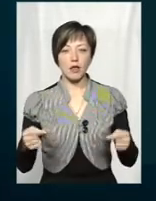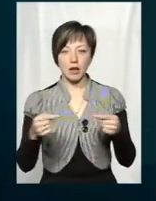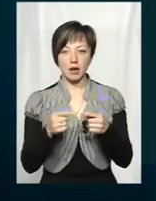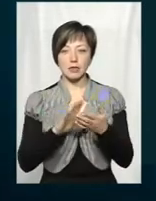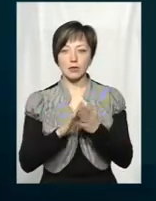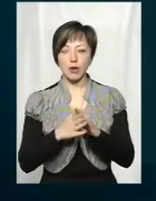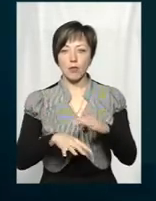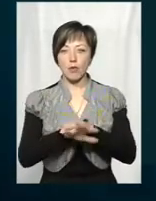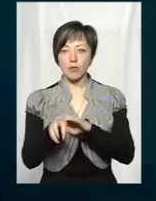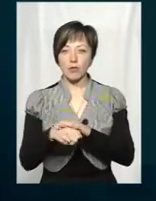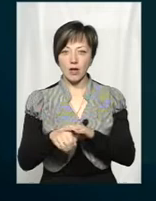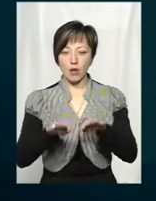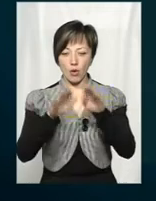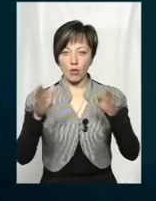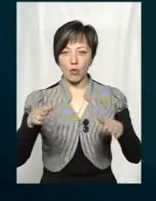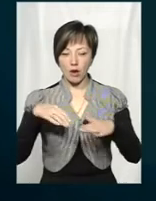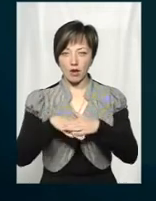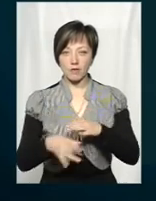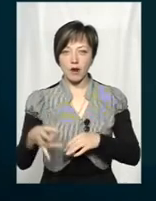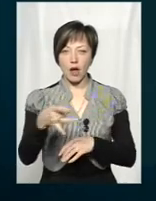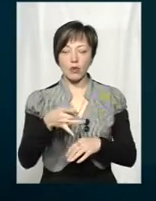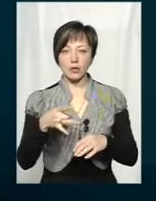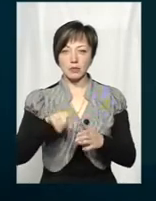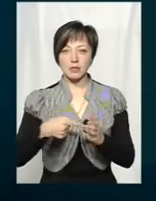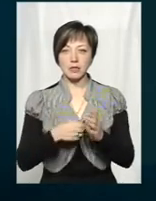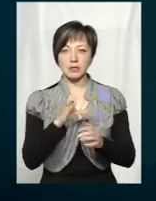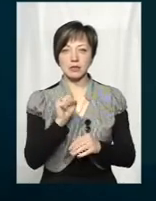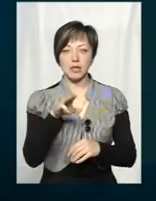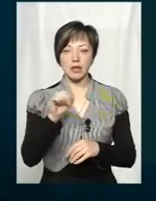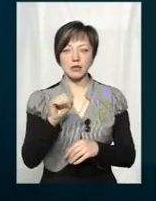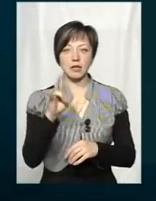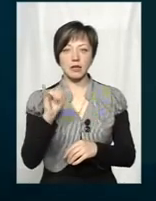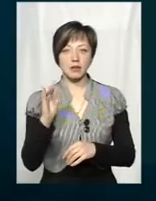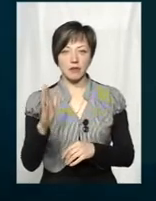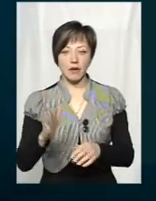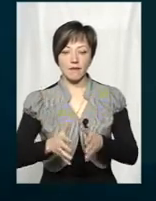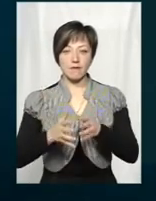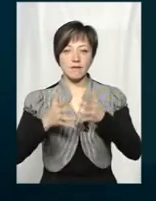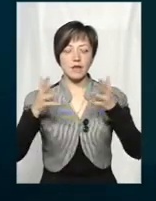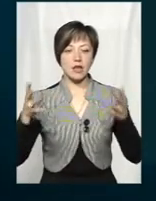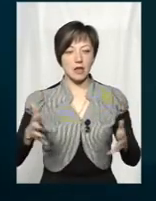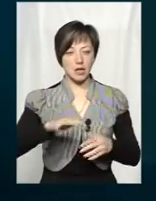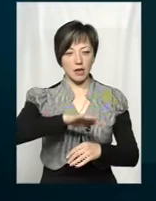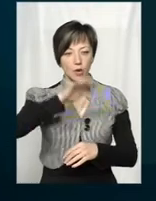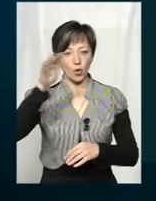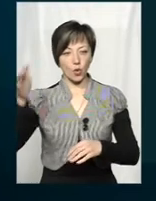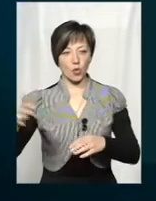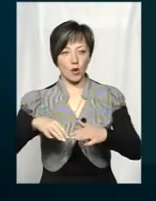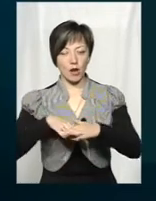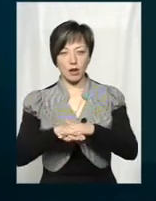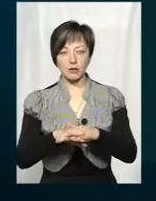з пограбуванням курганів в районі містечка Саданове, де були великі кургани, кургани, які були